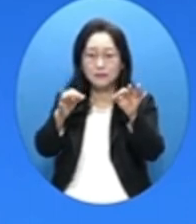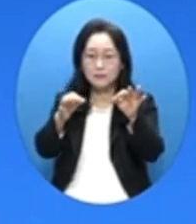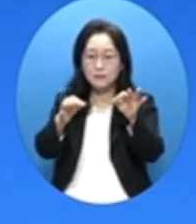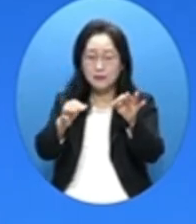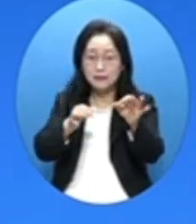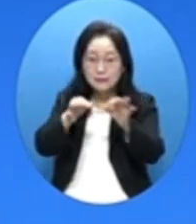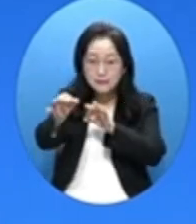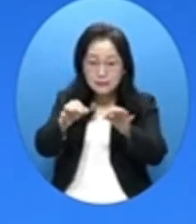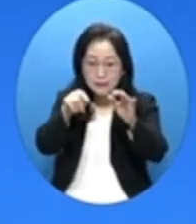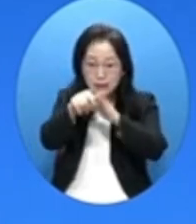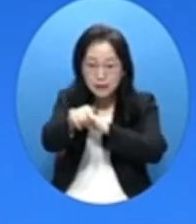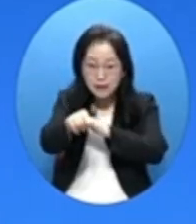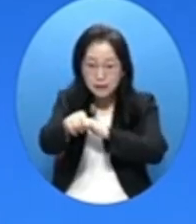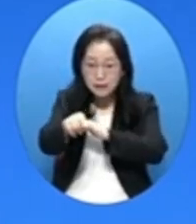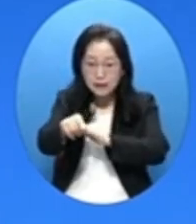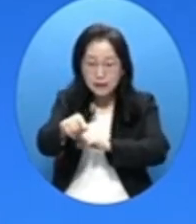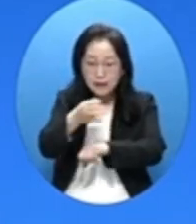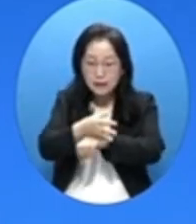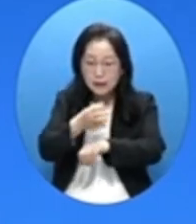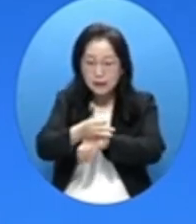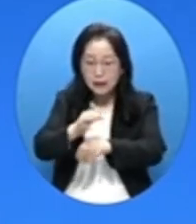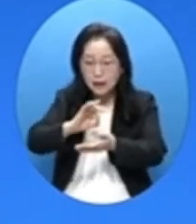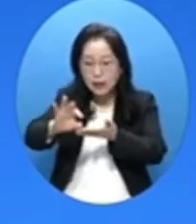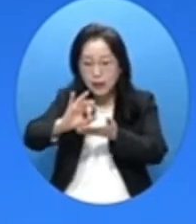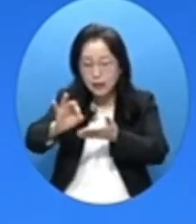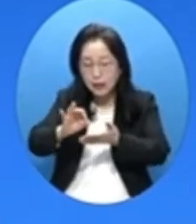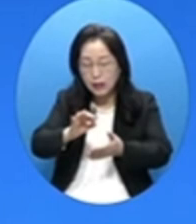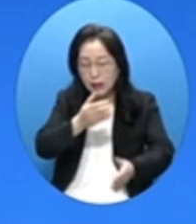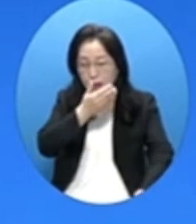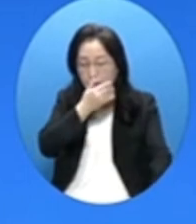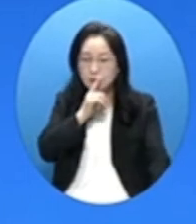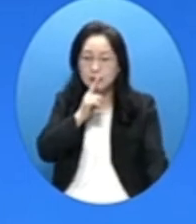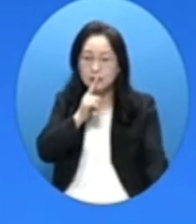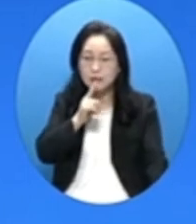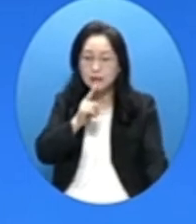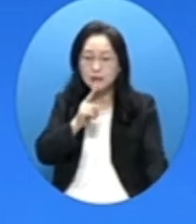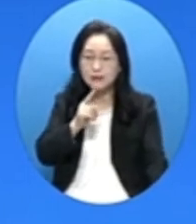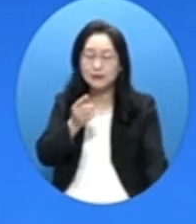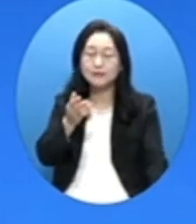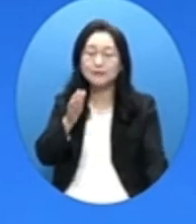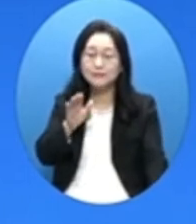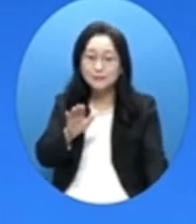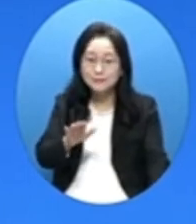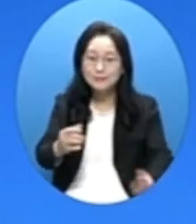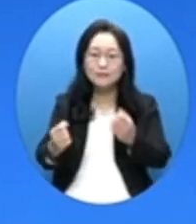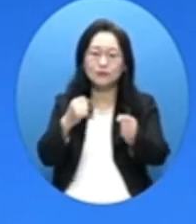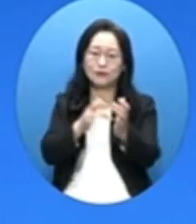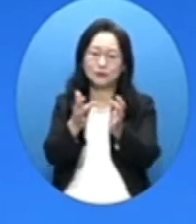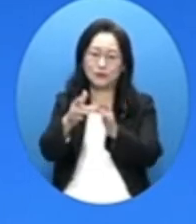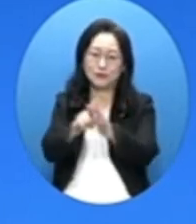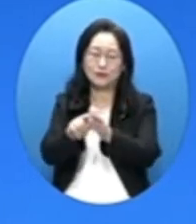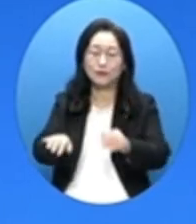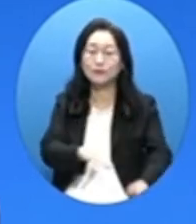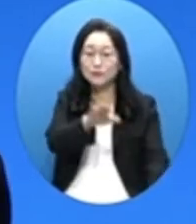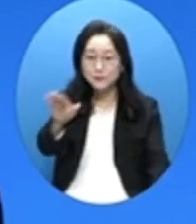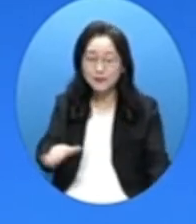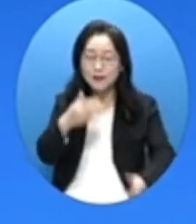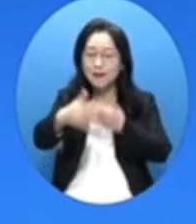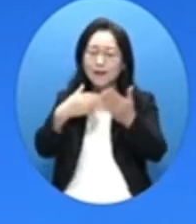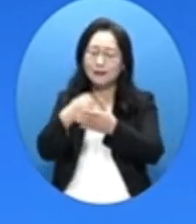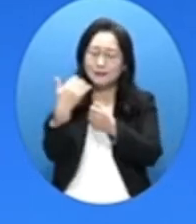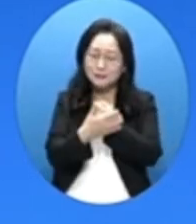장보기가 무섭다고 말하기도 합니다 그럼에도 불구하고 우리 예수를 믿는 우리들에게 하나님의